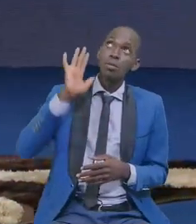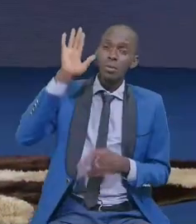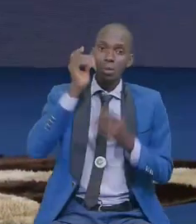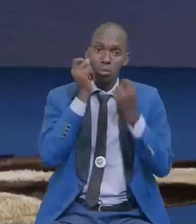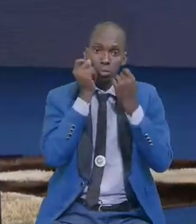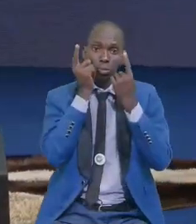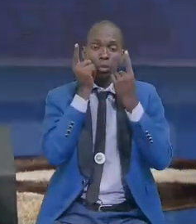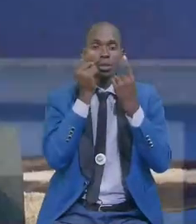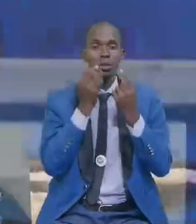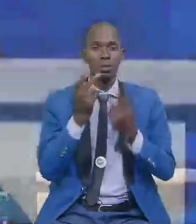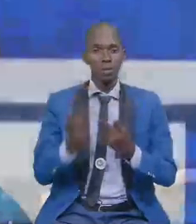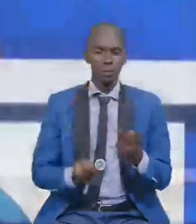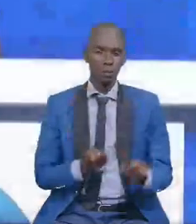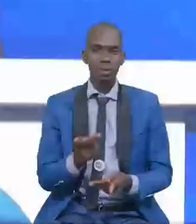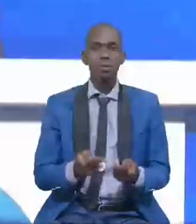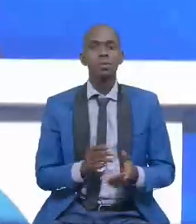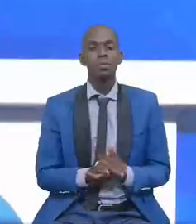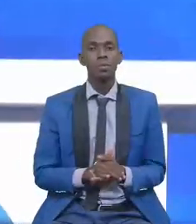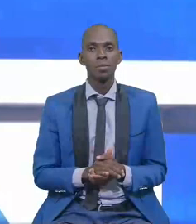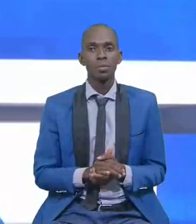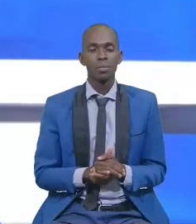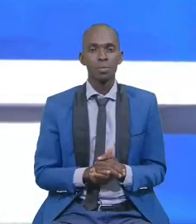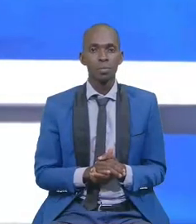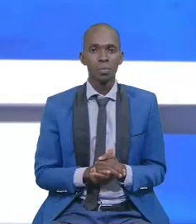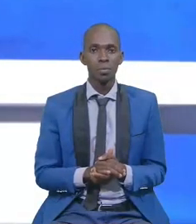La réalisation présente de sa visitation de réveil.